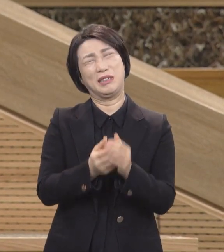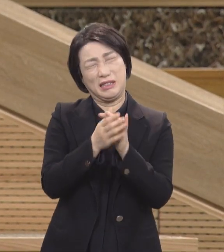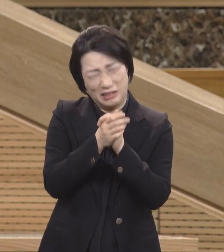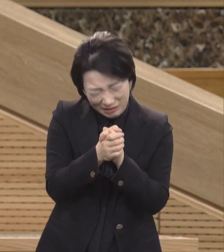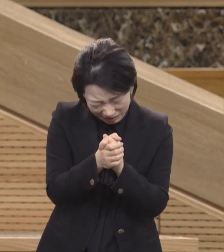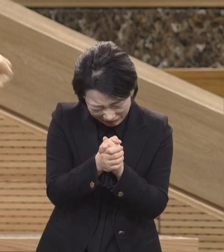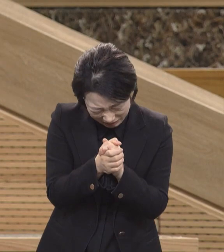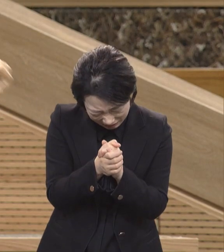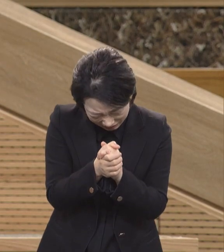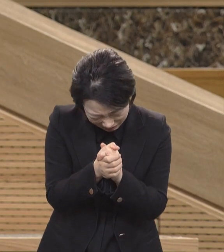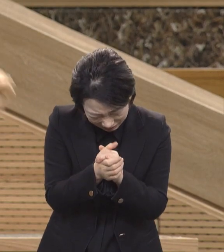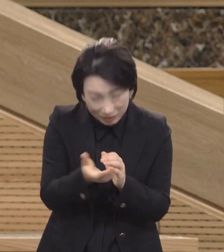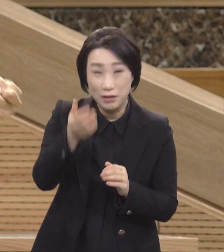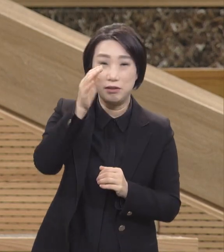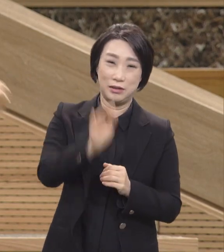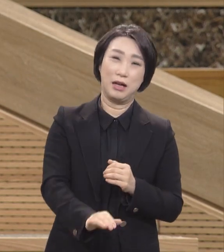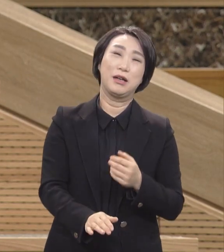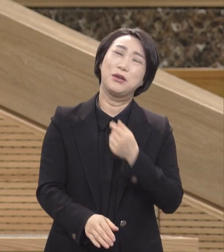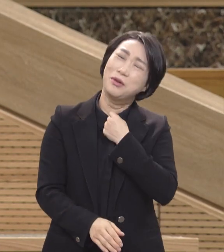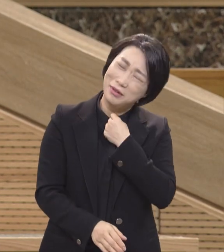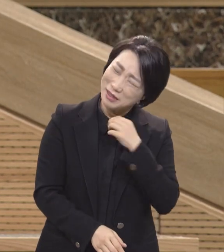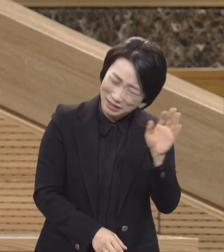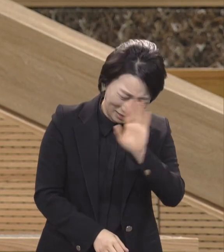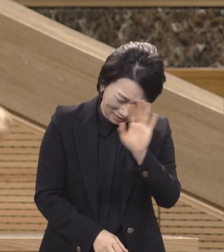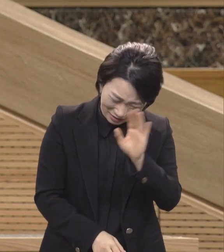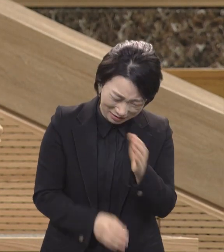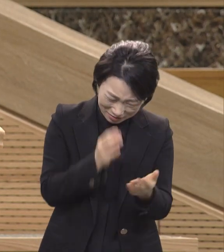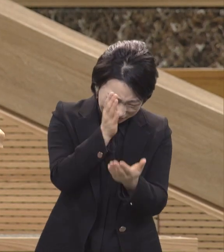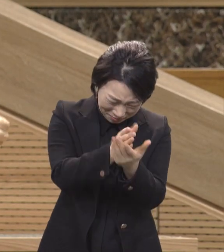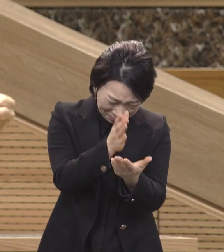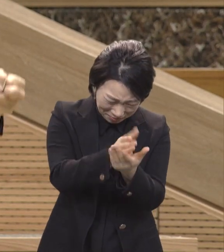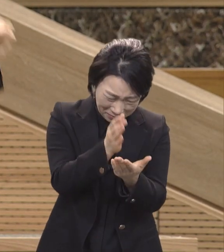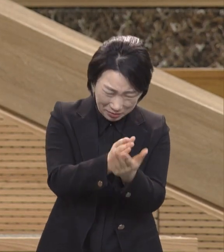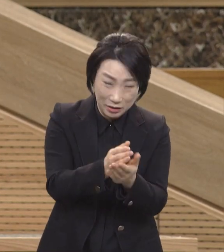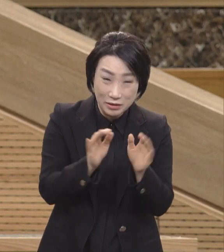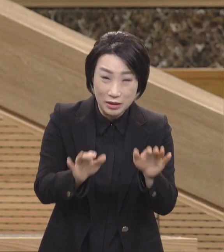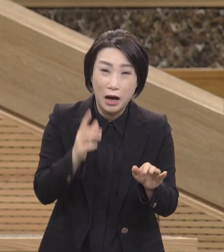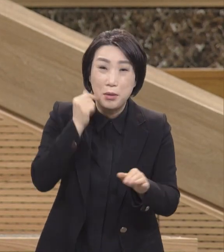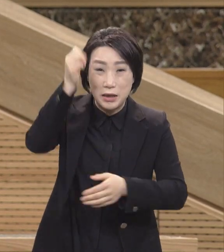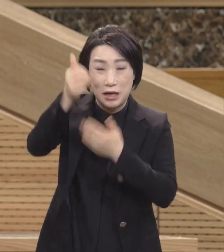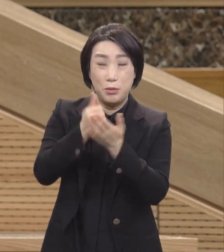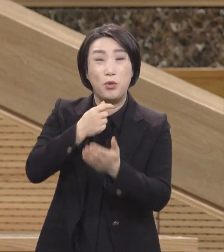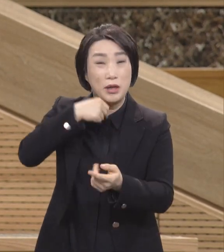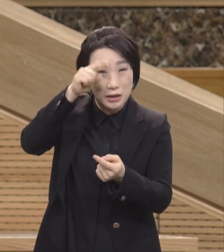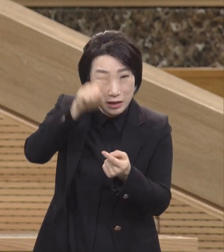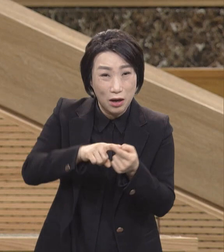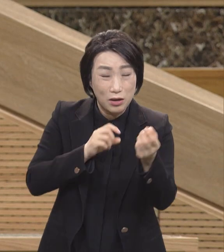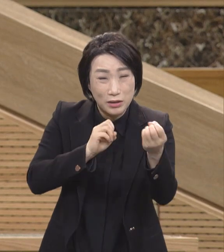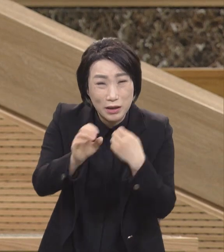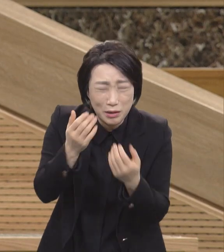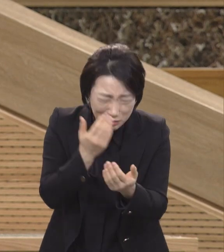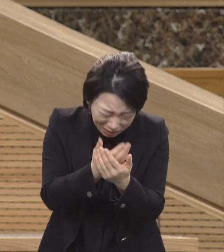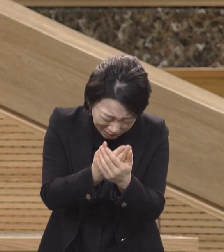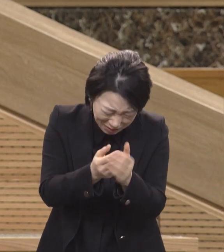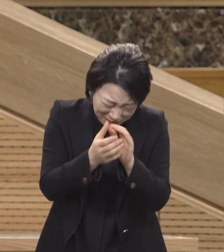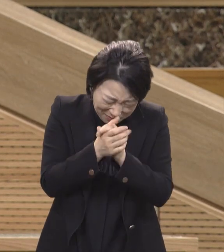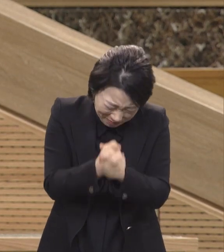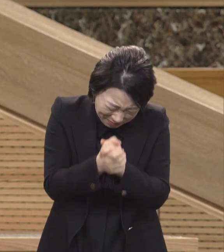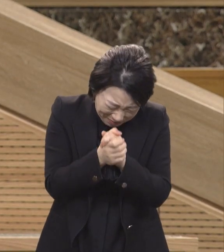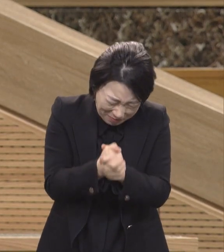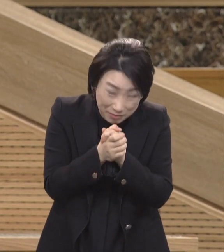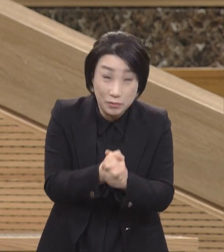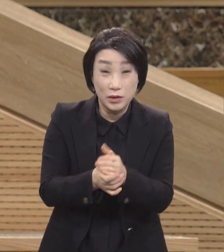그러나 내 원대로 마옵시고 아버지 원대로 되기를 원합니다.